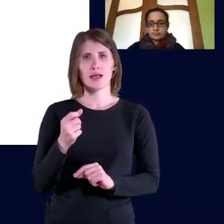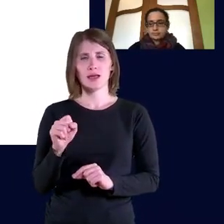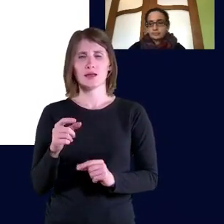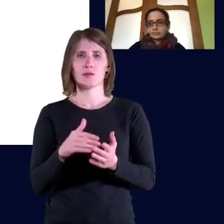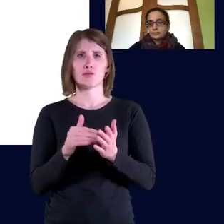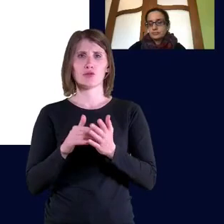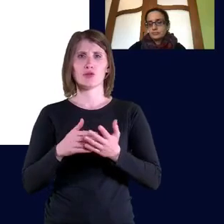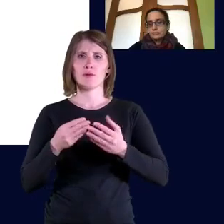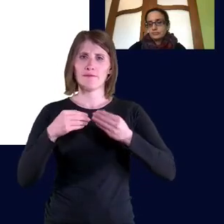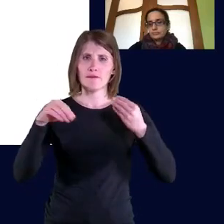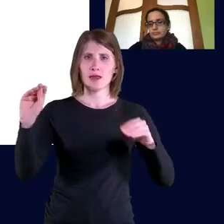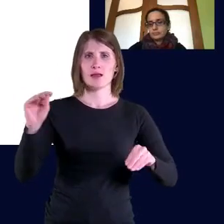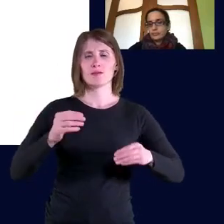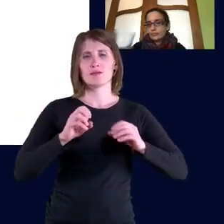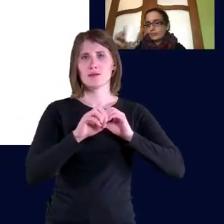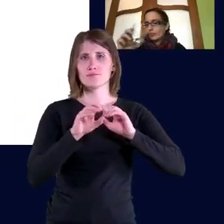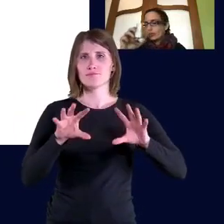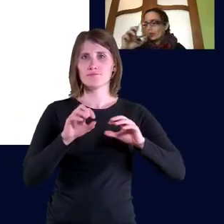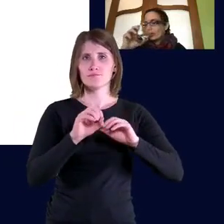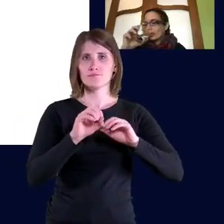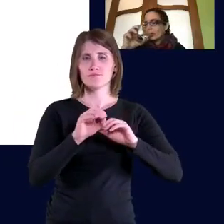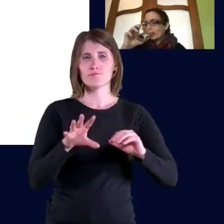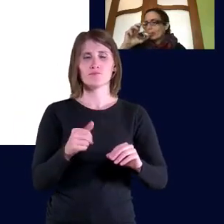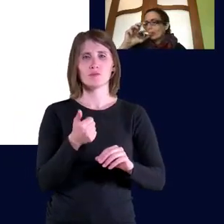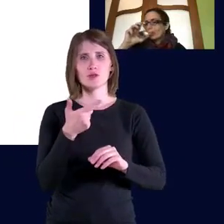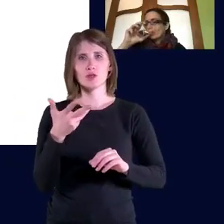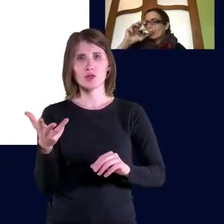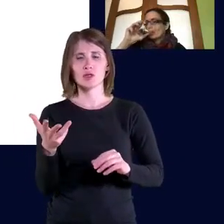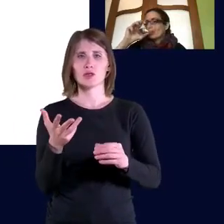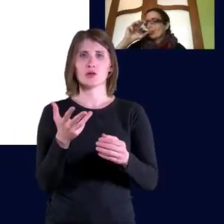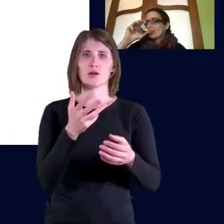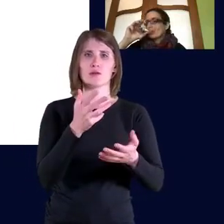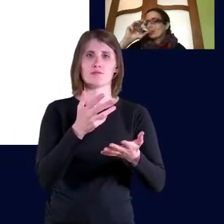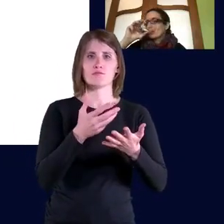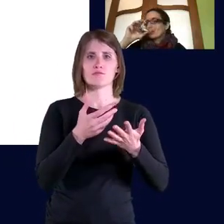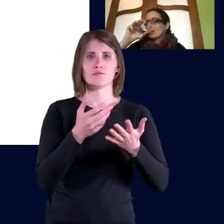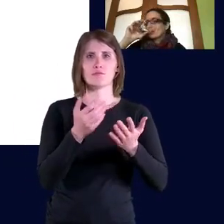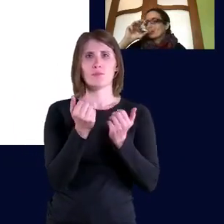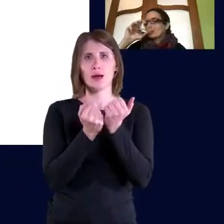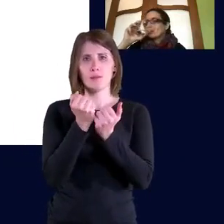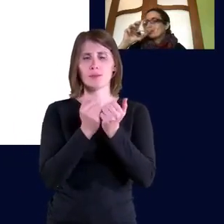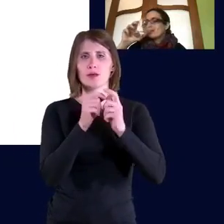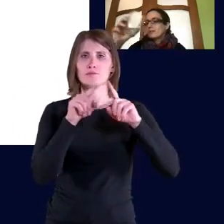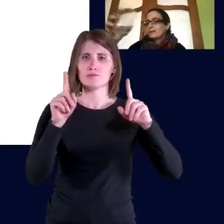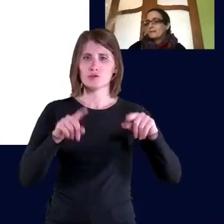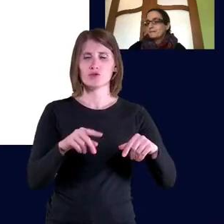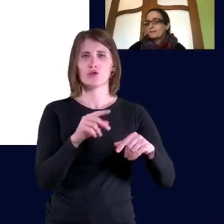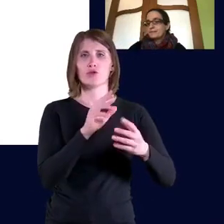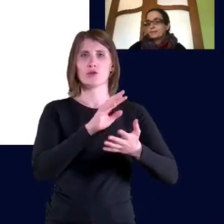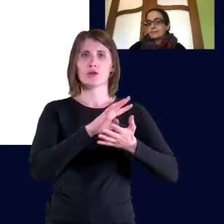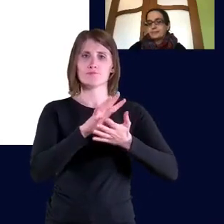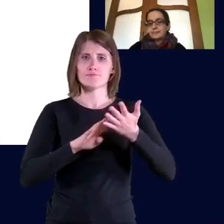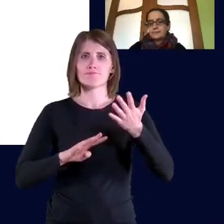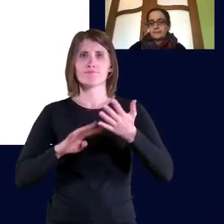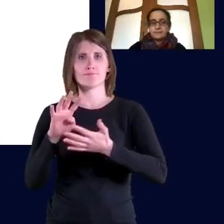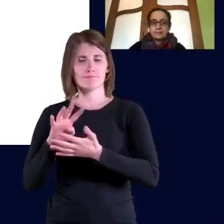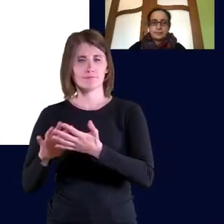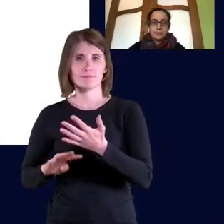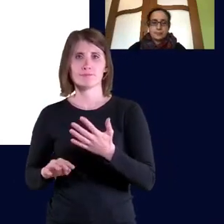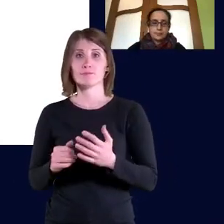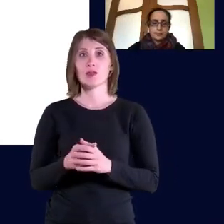arkuszach papieru i co również jeżeli mówimy o